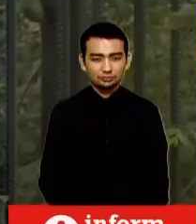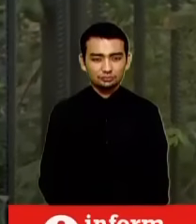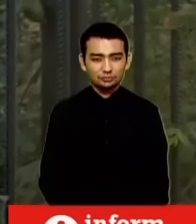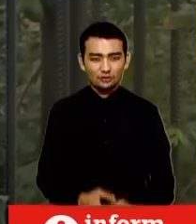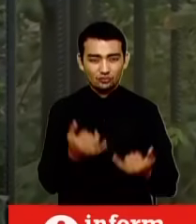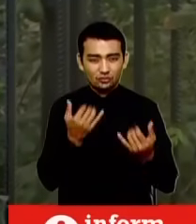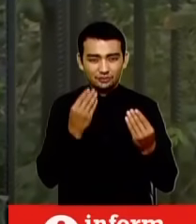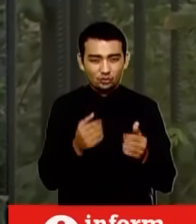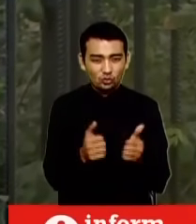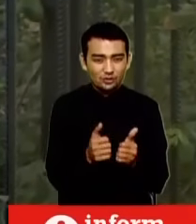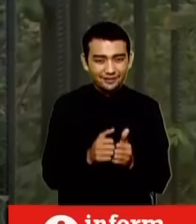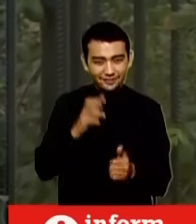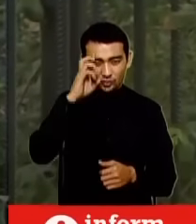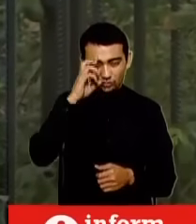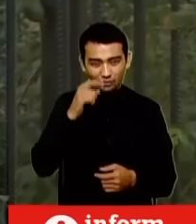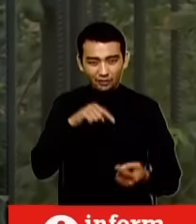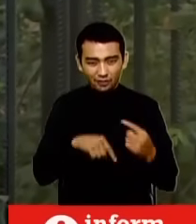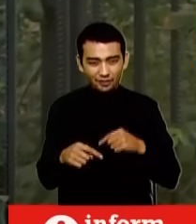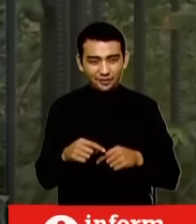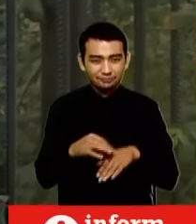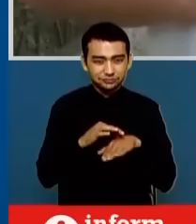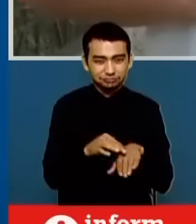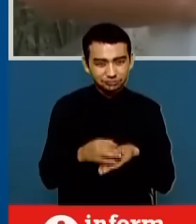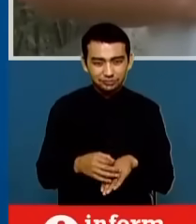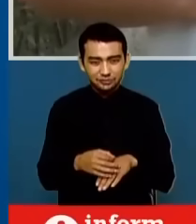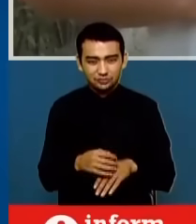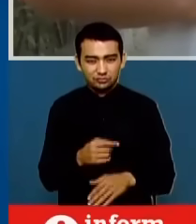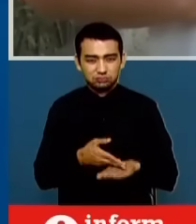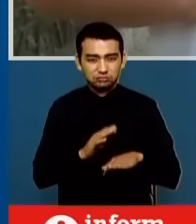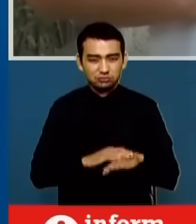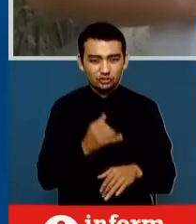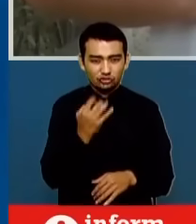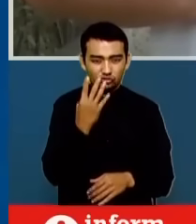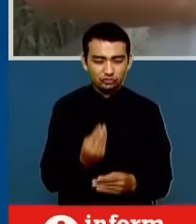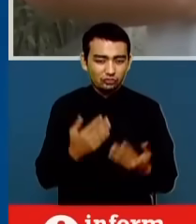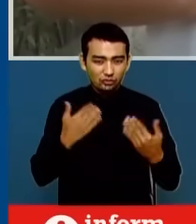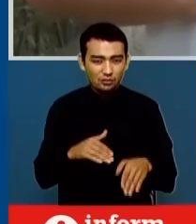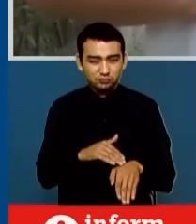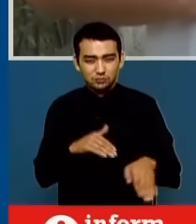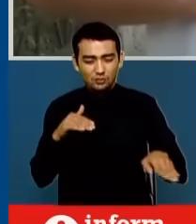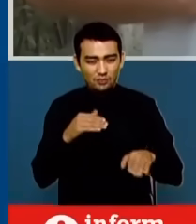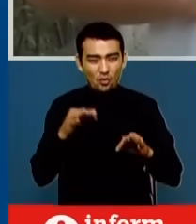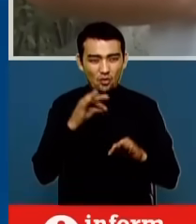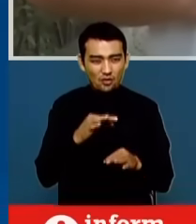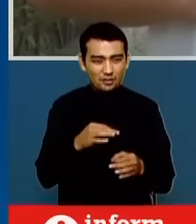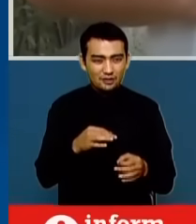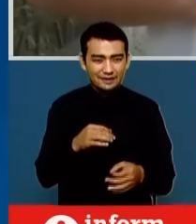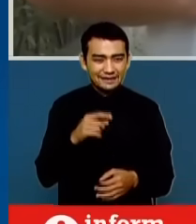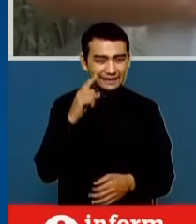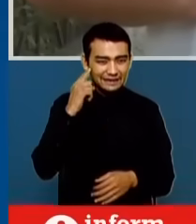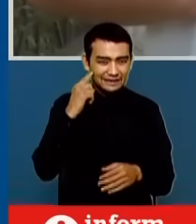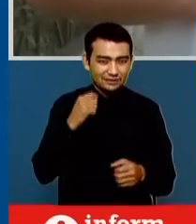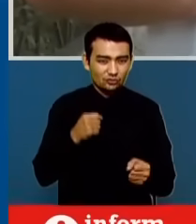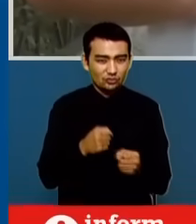Дәл бүгін көрші елмен алыс-беріс, барыс-келіс азапқа айналған. 4 тәулік бойы там-тұмдап өткен көлік тізбегінің соңы қырғыз айылдарына